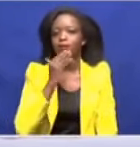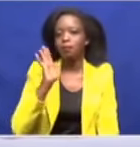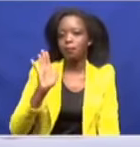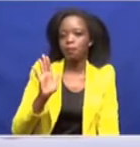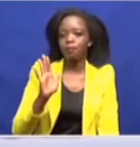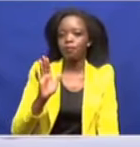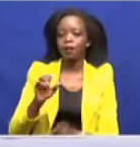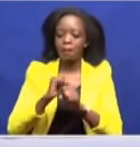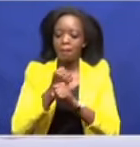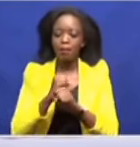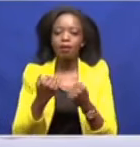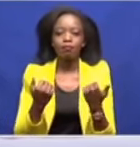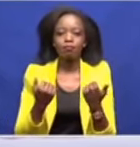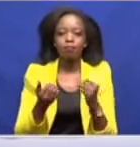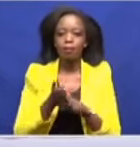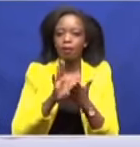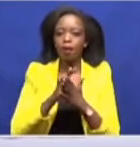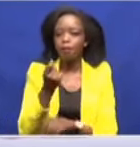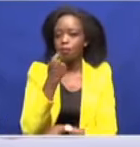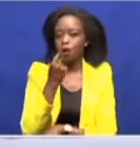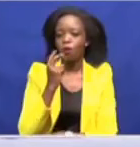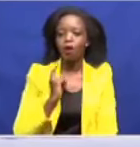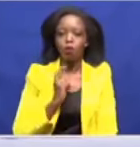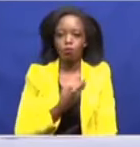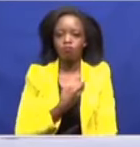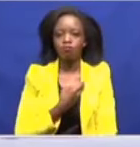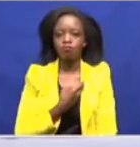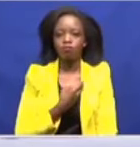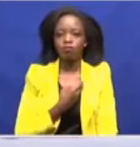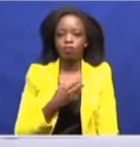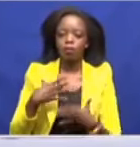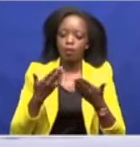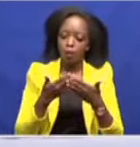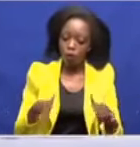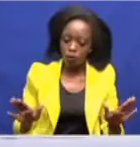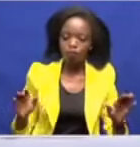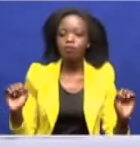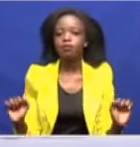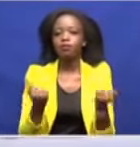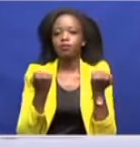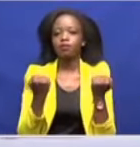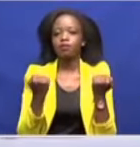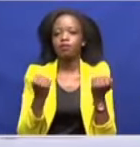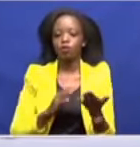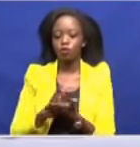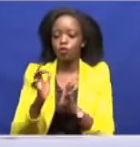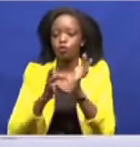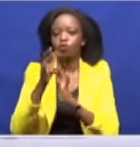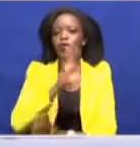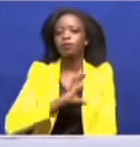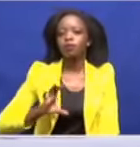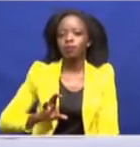tena umeufanya udhaifu wetu kuwa dawa yetu. Nasi tuliopotea umetuokoa kwa njia ya Kristo Bwana